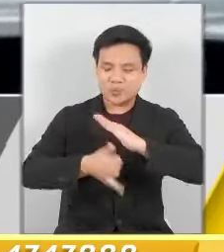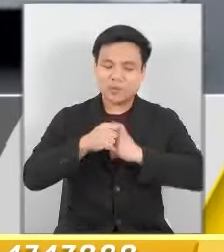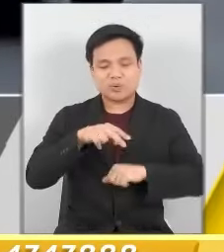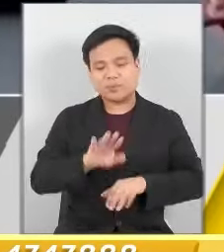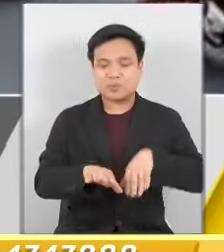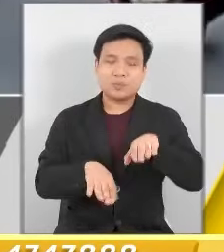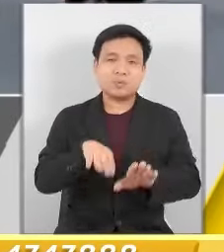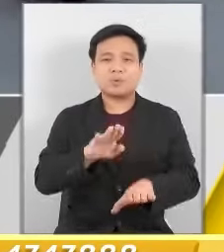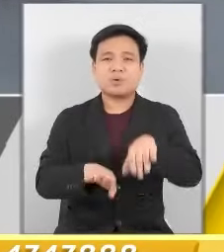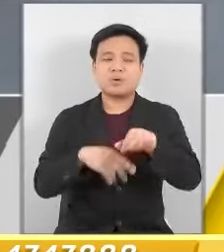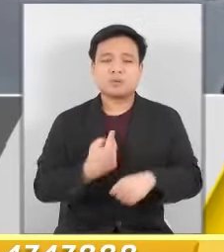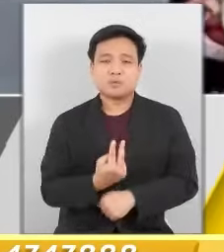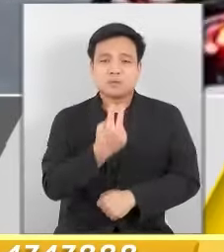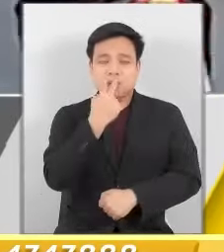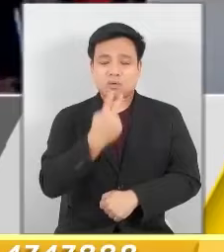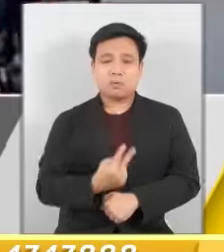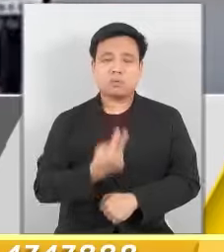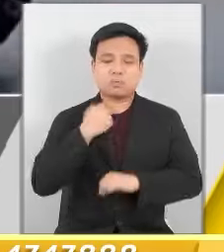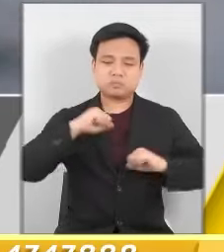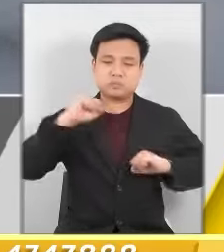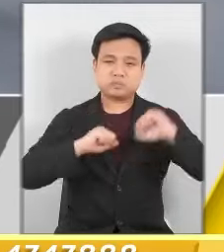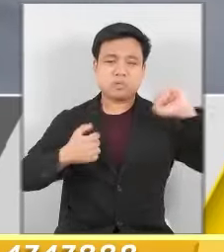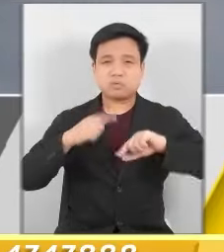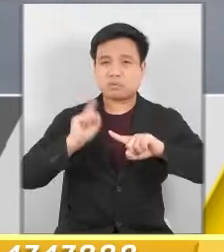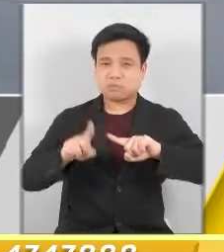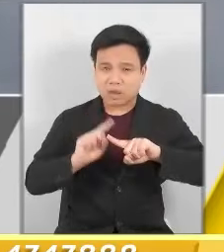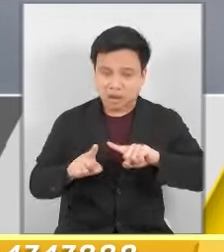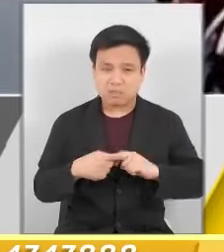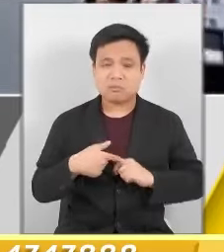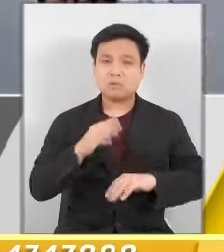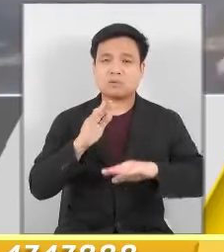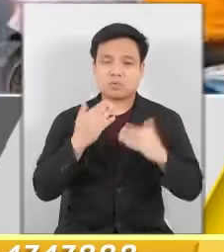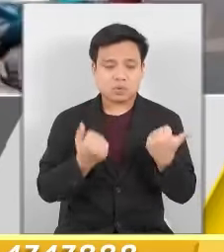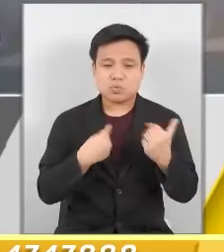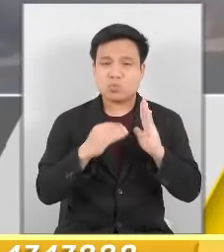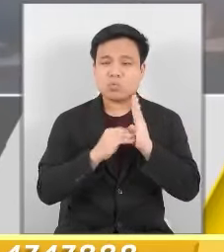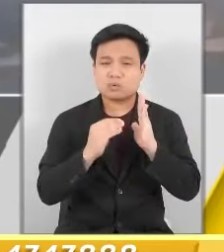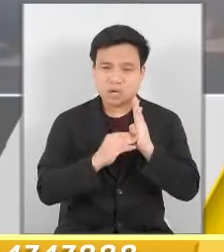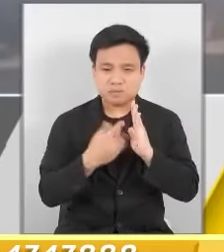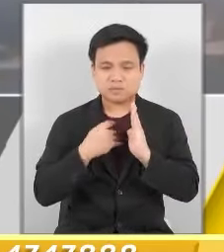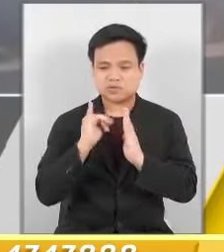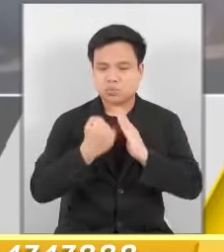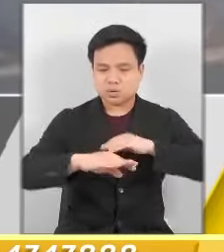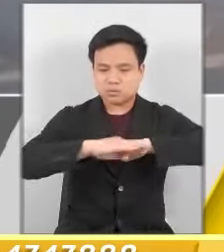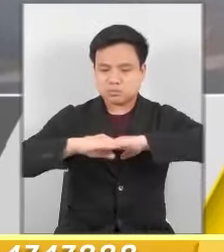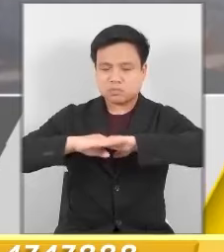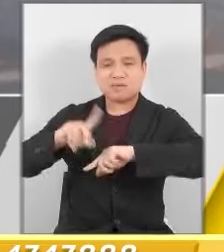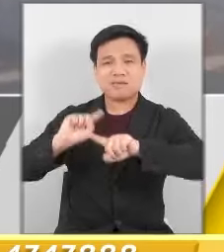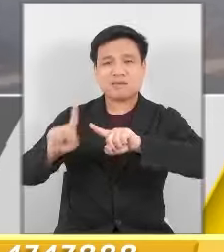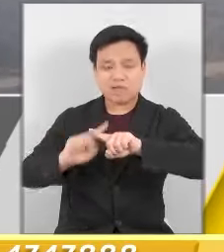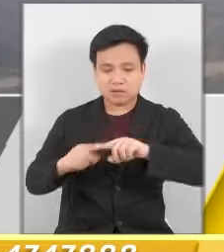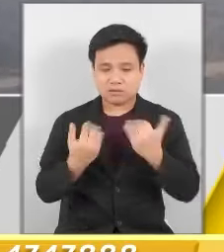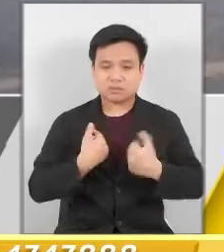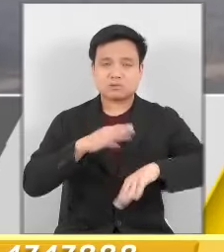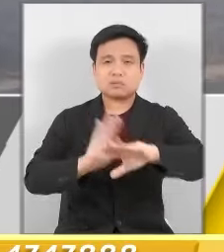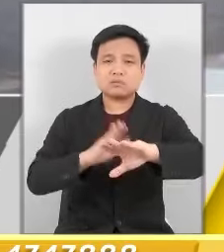สาธารณะในหมู่บ้านน่ะเขาบอกตอนเนี้ยในกรุงเทพฯเอยปริมณฑลเอยหรือจุดไหนที่มีฝุ่นเนี่ยเขาก็มีการประกาศแจ้งเตือนแล้วนะงดมา